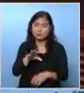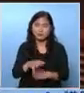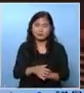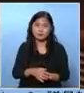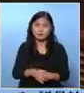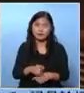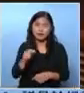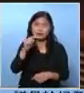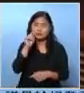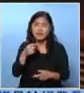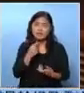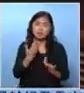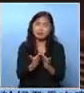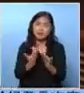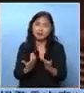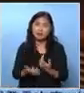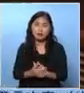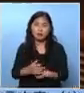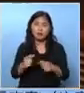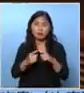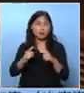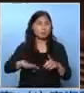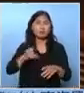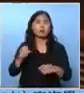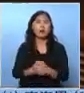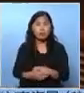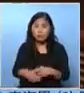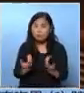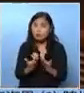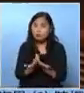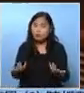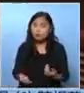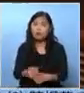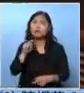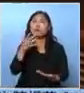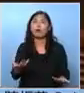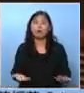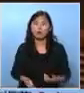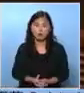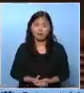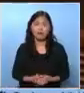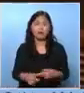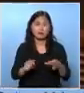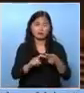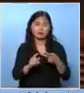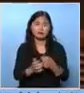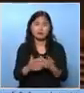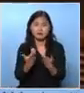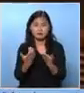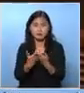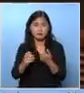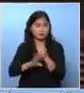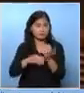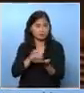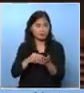你點解點啊？咁樣唔夠人咪點咯？咩叫點解點呢？第二，點算法定人